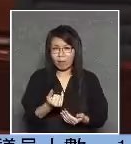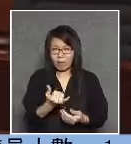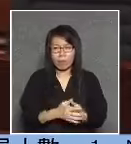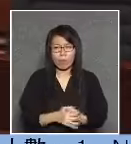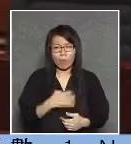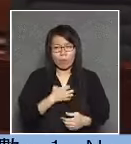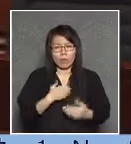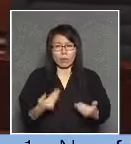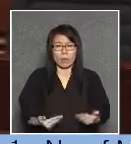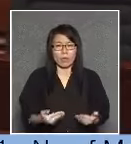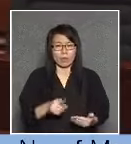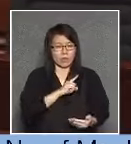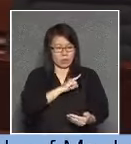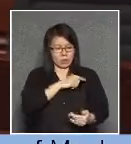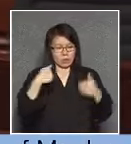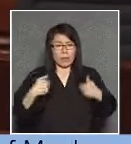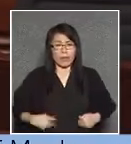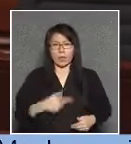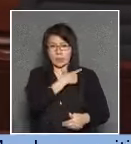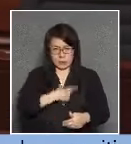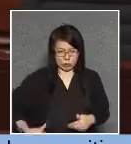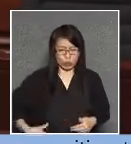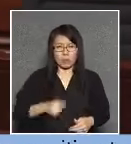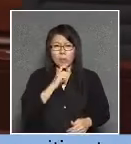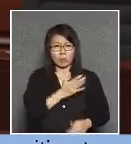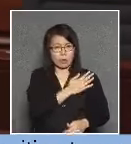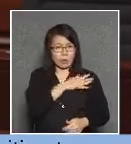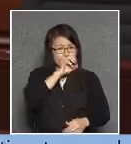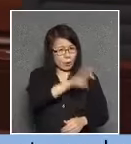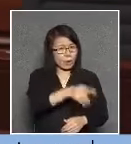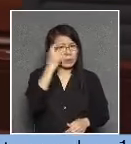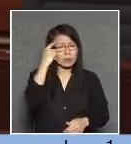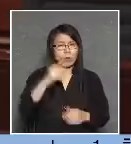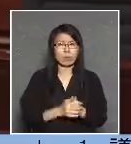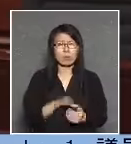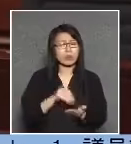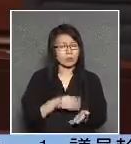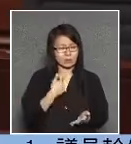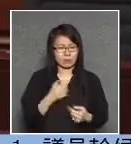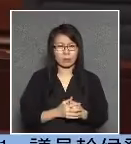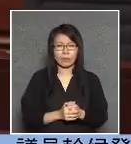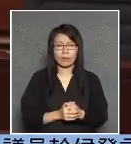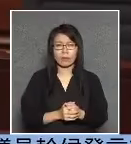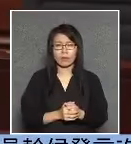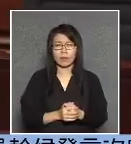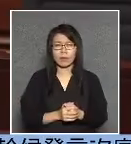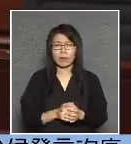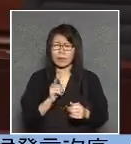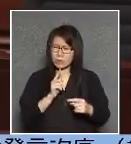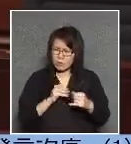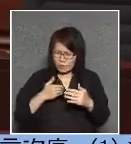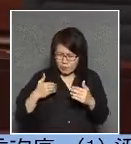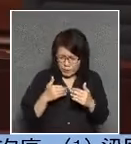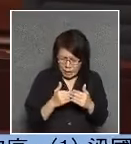今天我作為議員在這裡有責任提點他們，必須要懸崖勒馬。